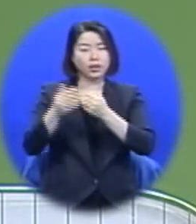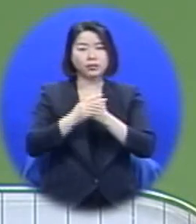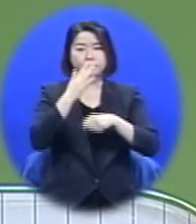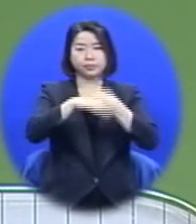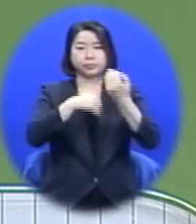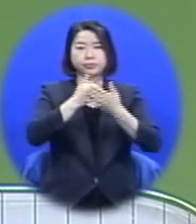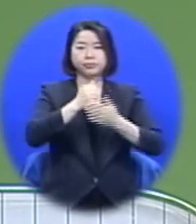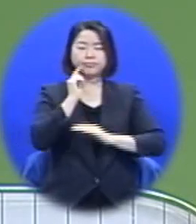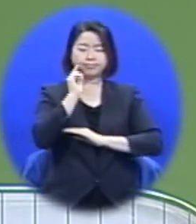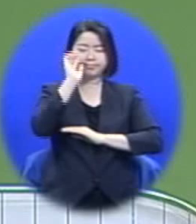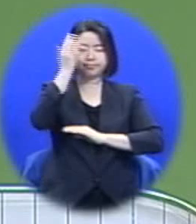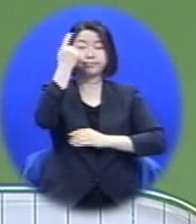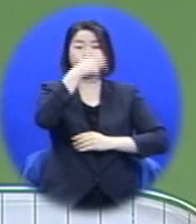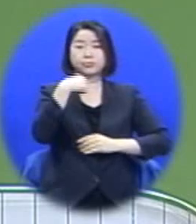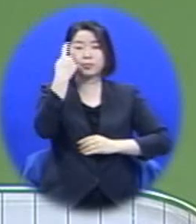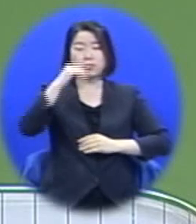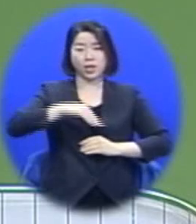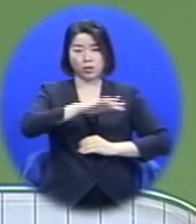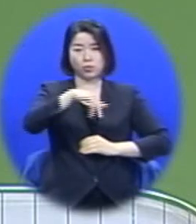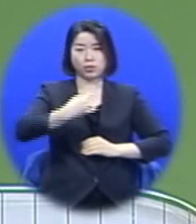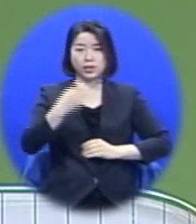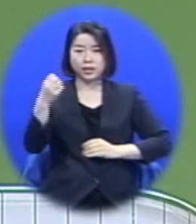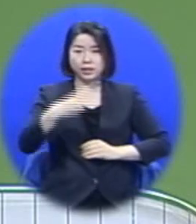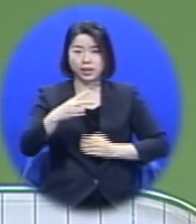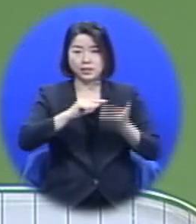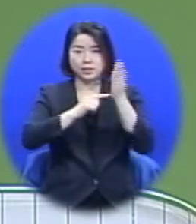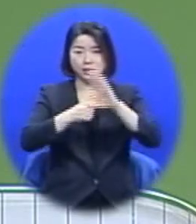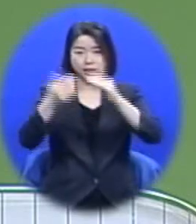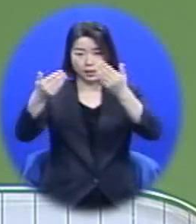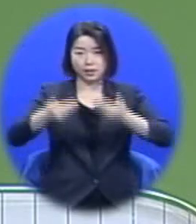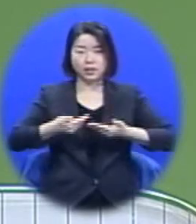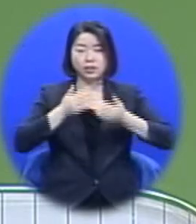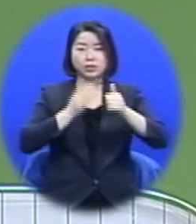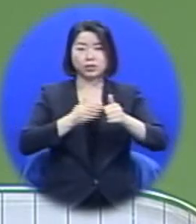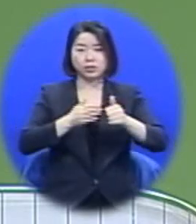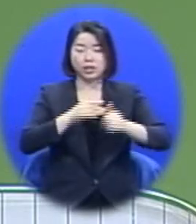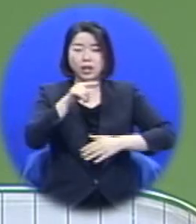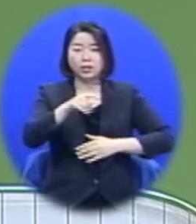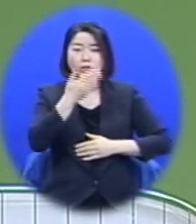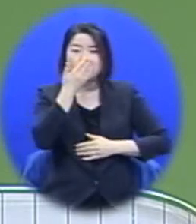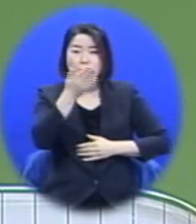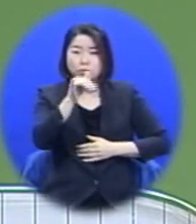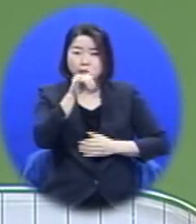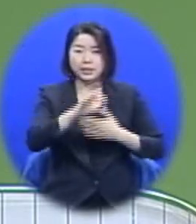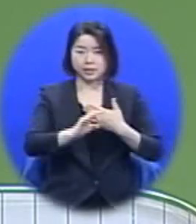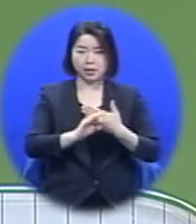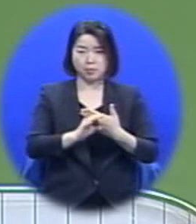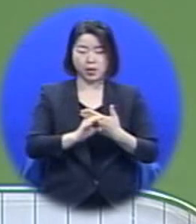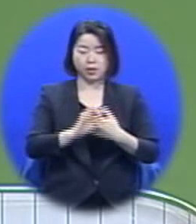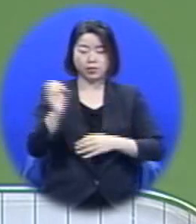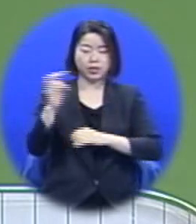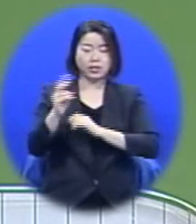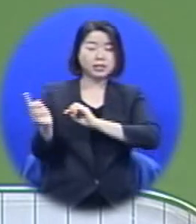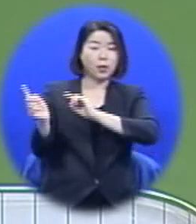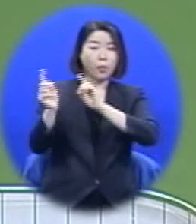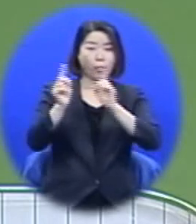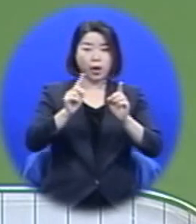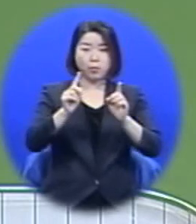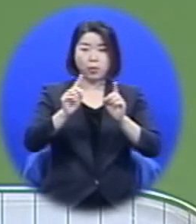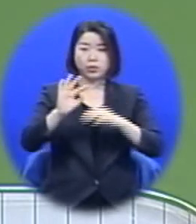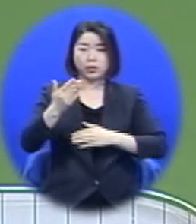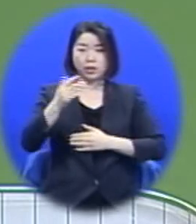얼굴을 우리에게 다시 나타내 보여 주십시오 그럴 수만 있다면 그러면 회복되는 것도 시간